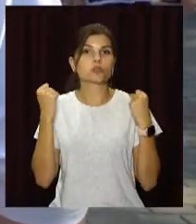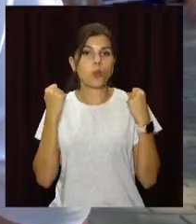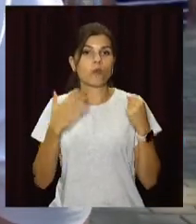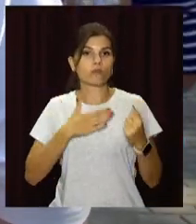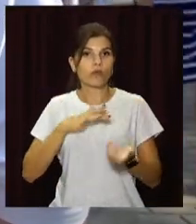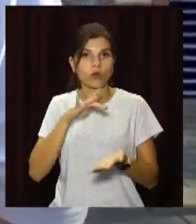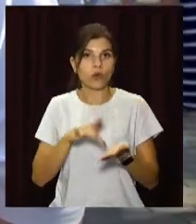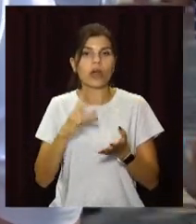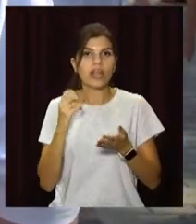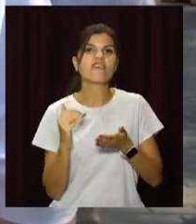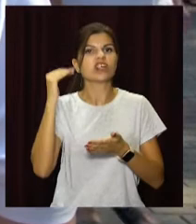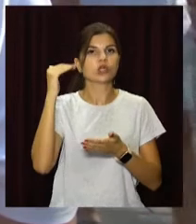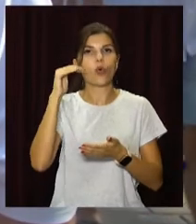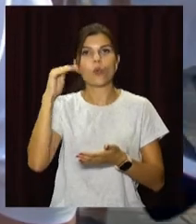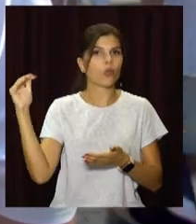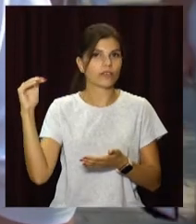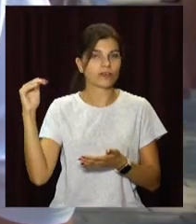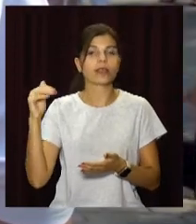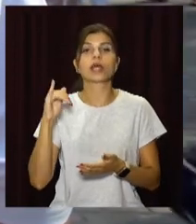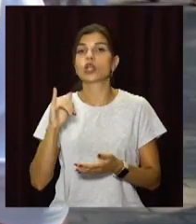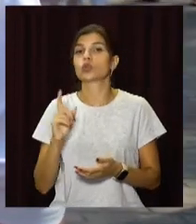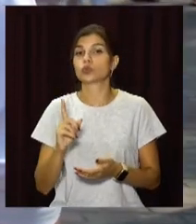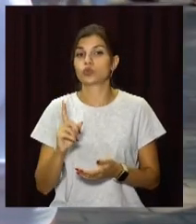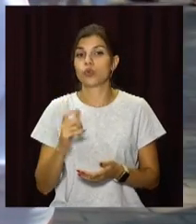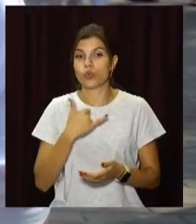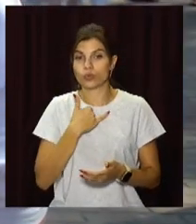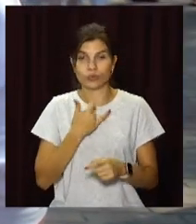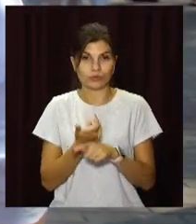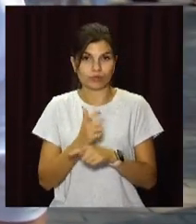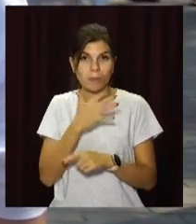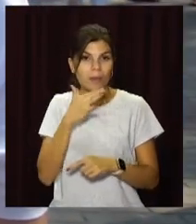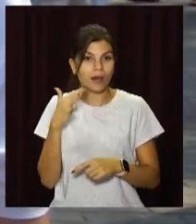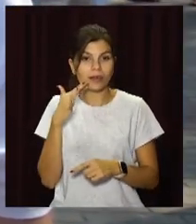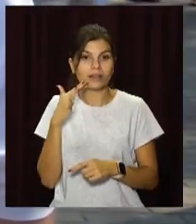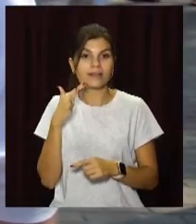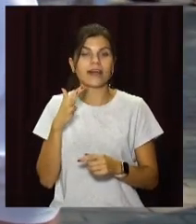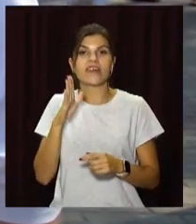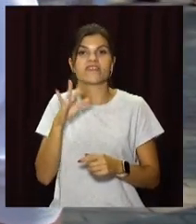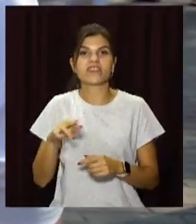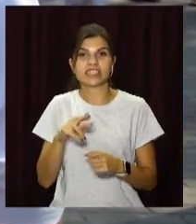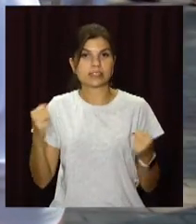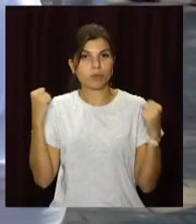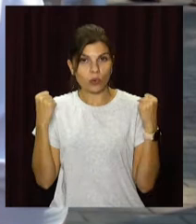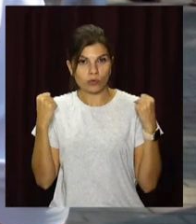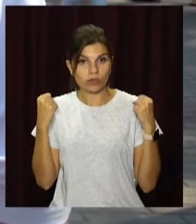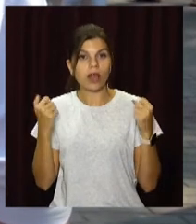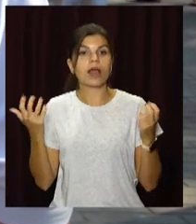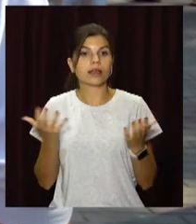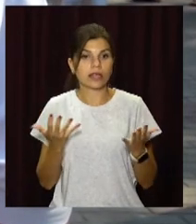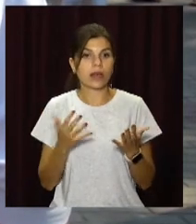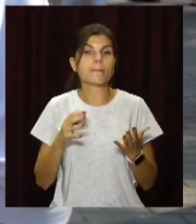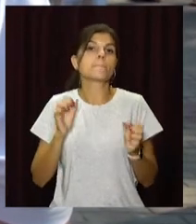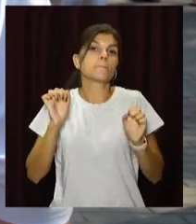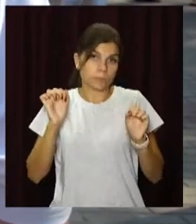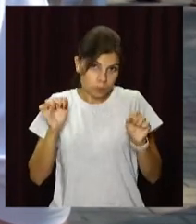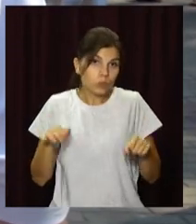нашому місті на високому рівні і що у нас дуже багато видів спорту, які,